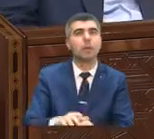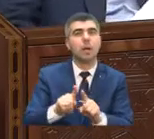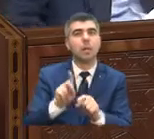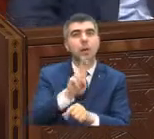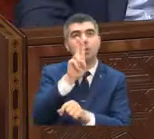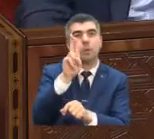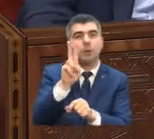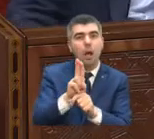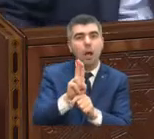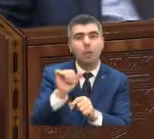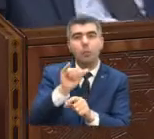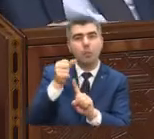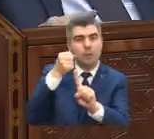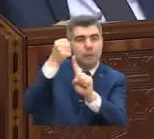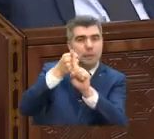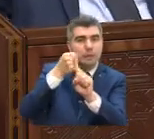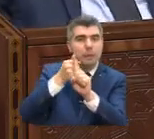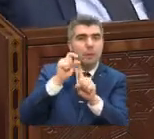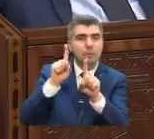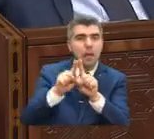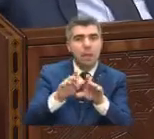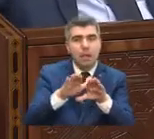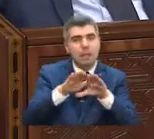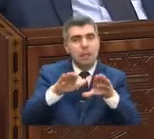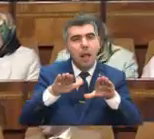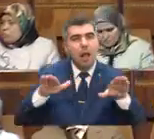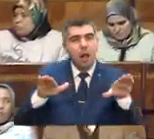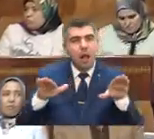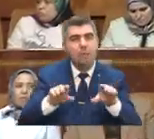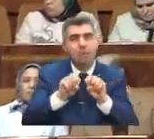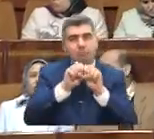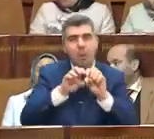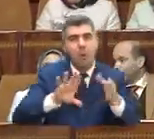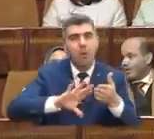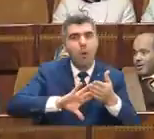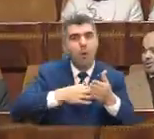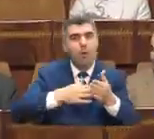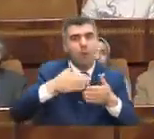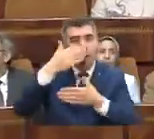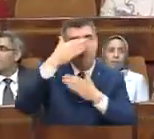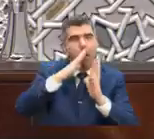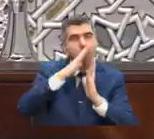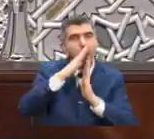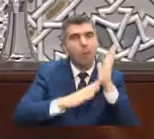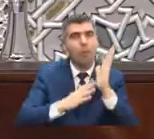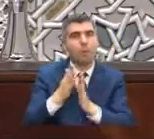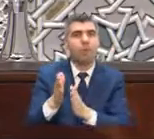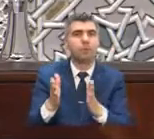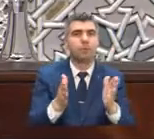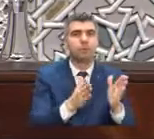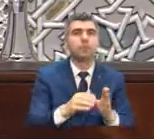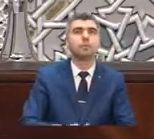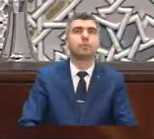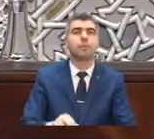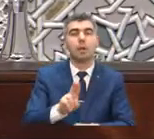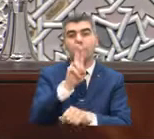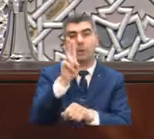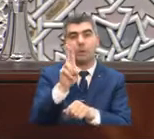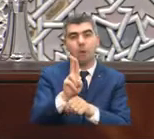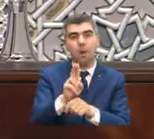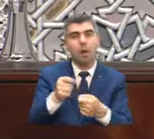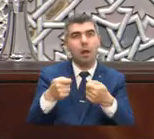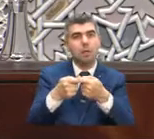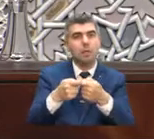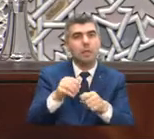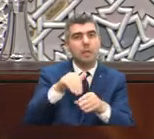عن جهودكم لتعزيز الأمن والاستقرار الذي ينعم به وطننا الحبيب، وشكرا. سؤال في نفس الموضوع من الفريق